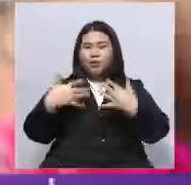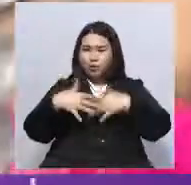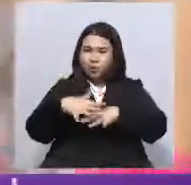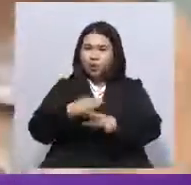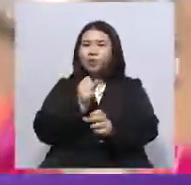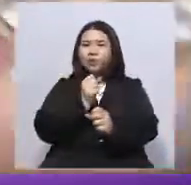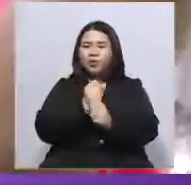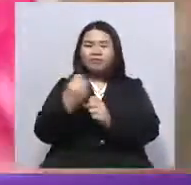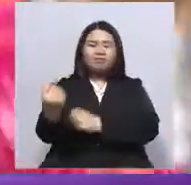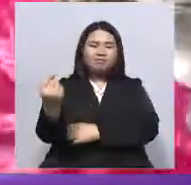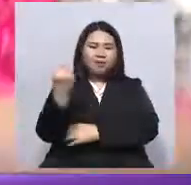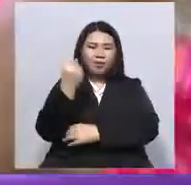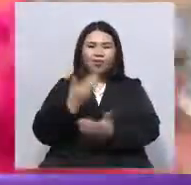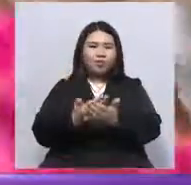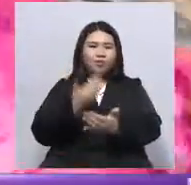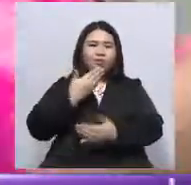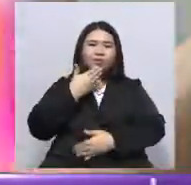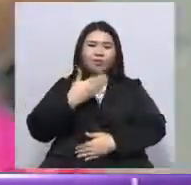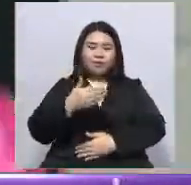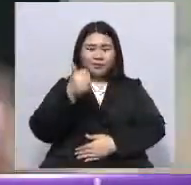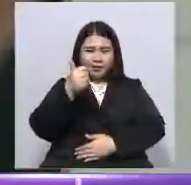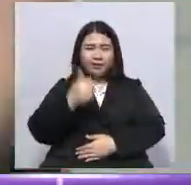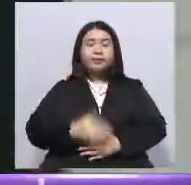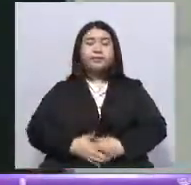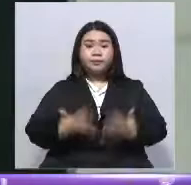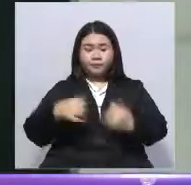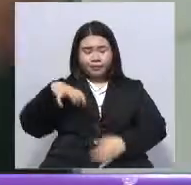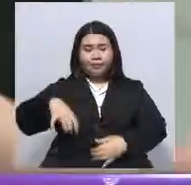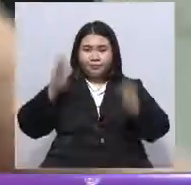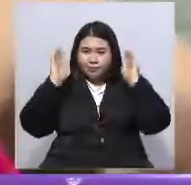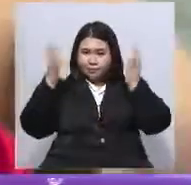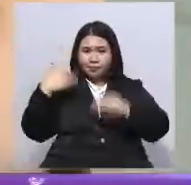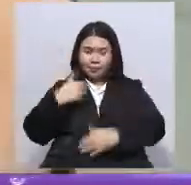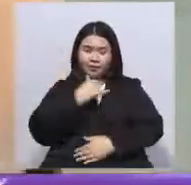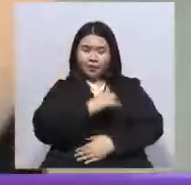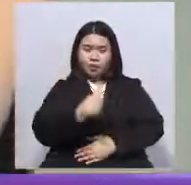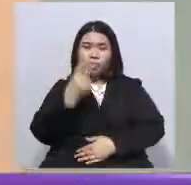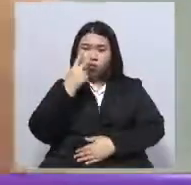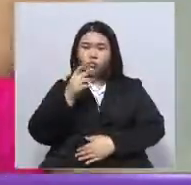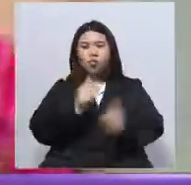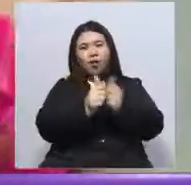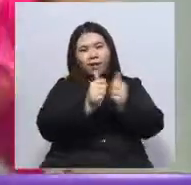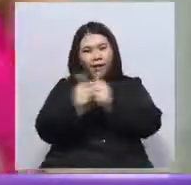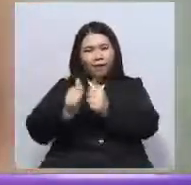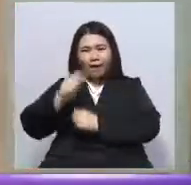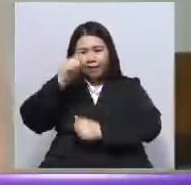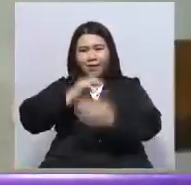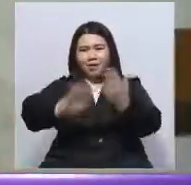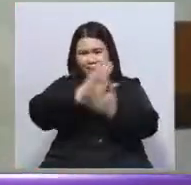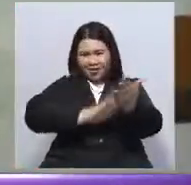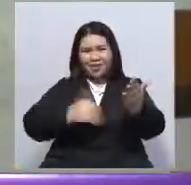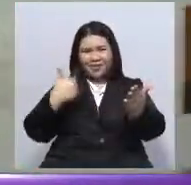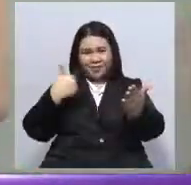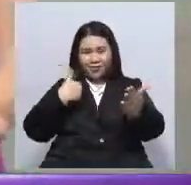ประเทศอย่างมั่นคงมั่งคั่งและยั่งยืนโดยทางกรมประชาสัมพันธ์จะลงพื้นที่เดินสายนะครับจัดการประกวดทั่วประเทศอย่างต่อเนื่